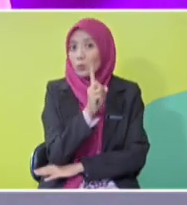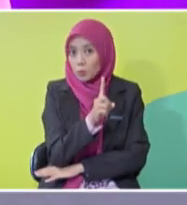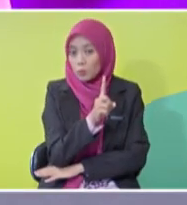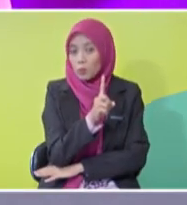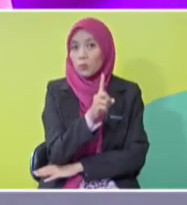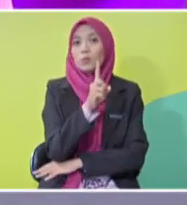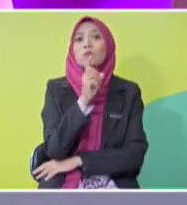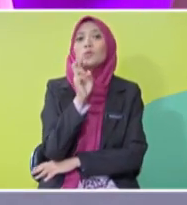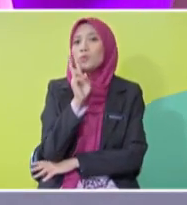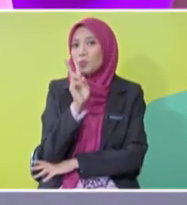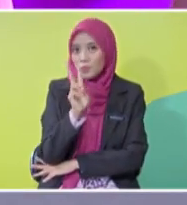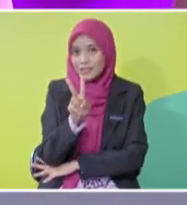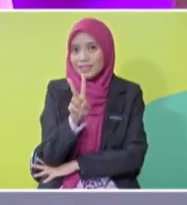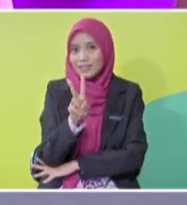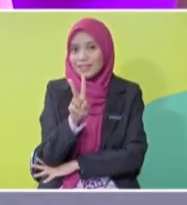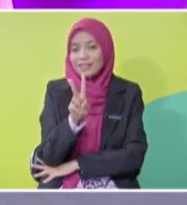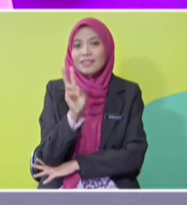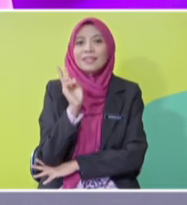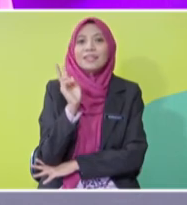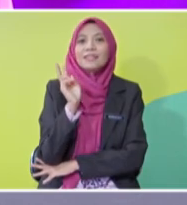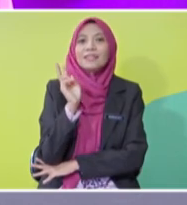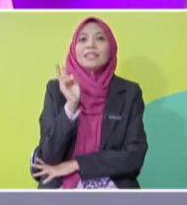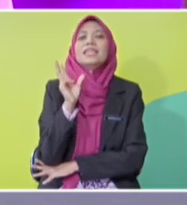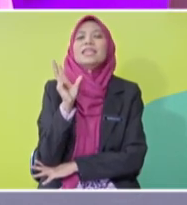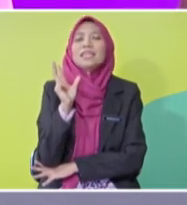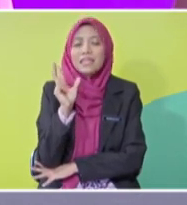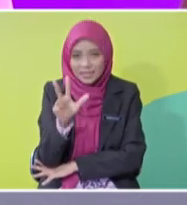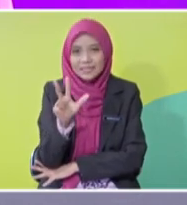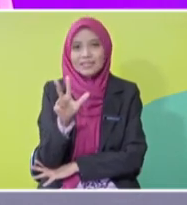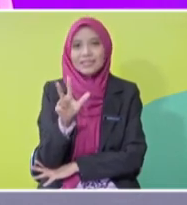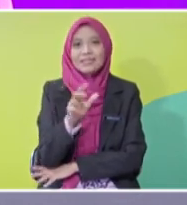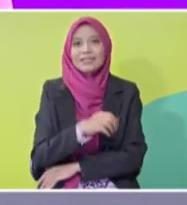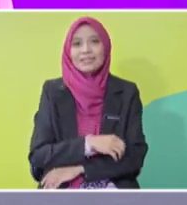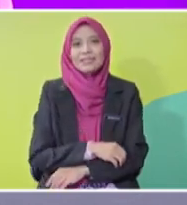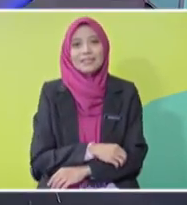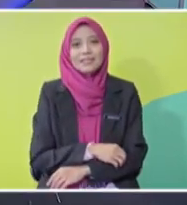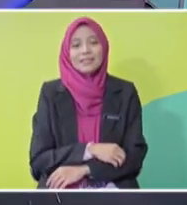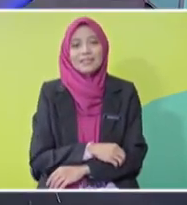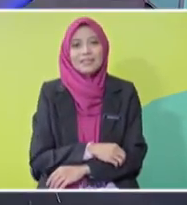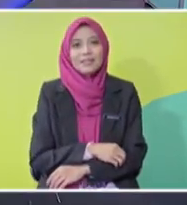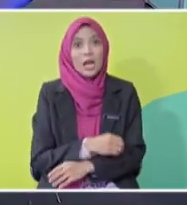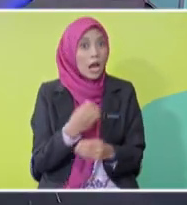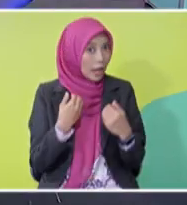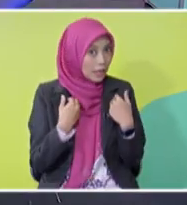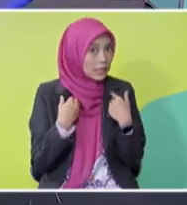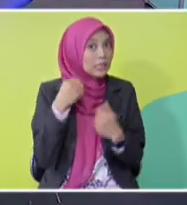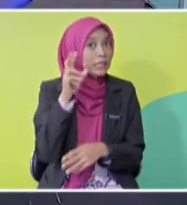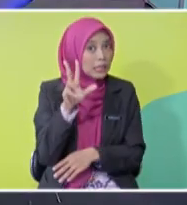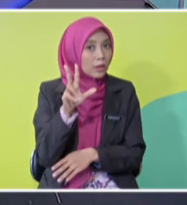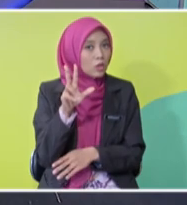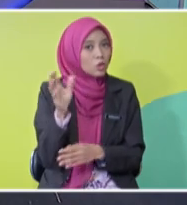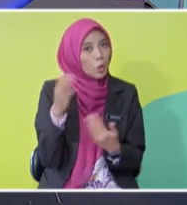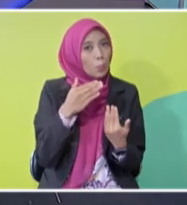1 2 3 oke Ada tiga